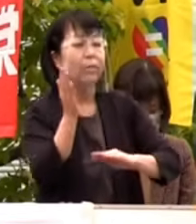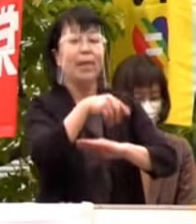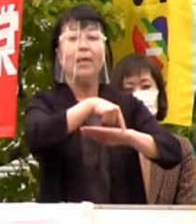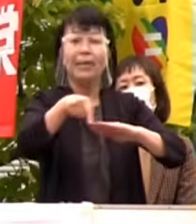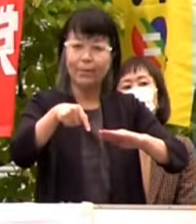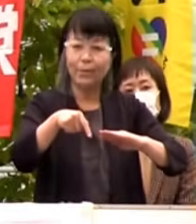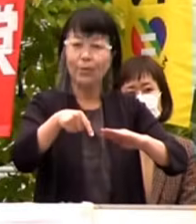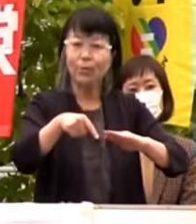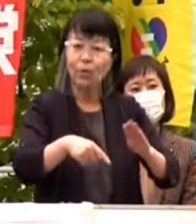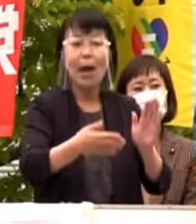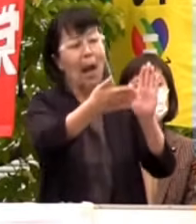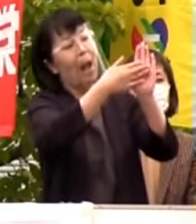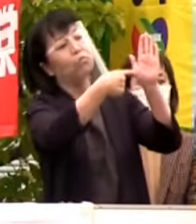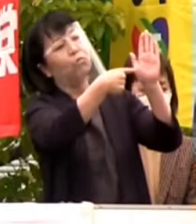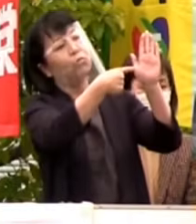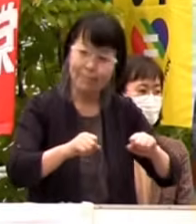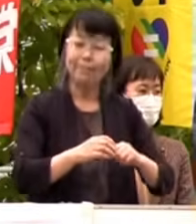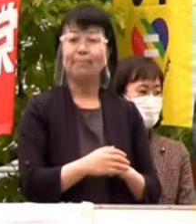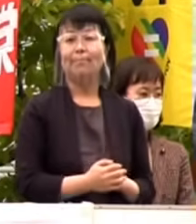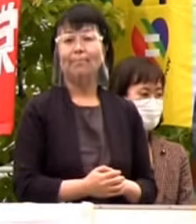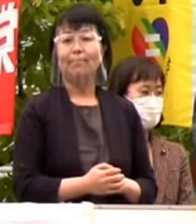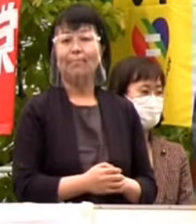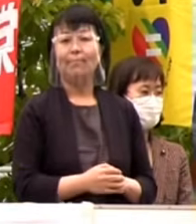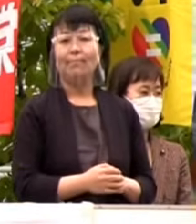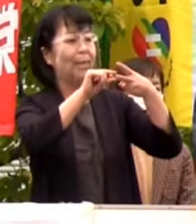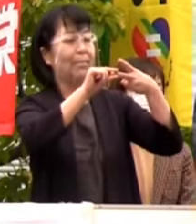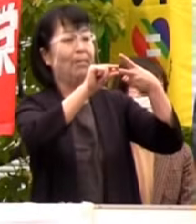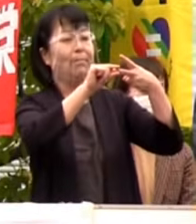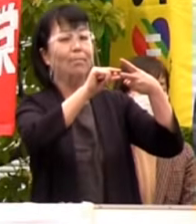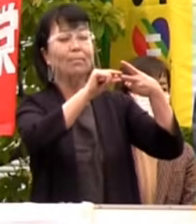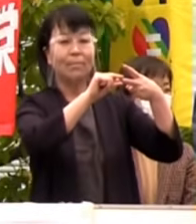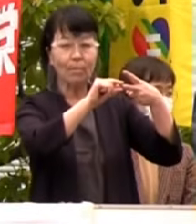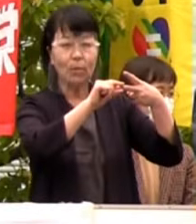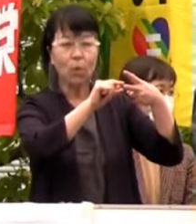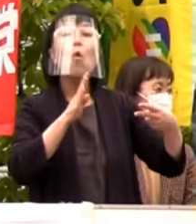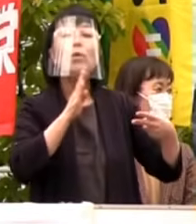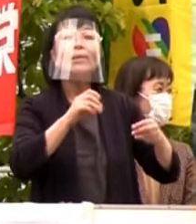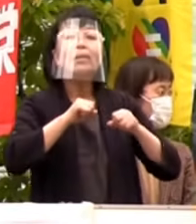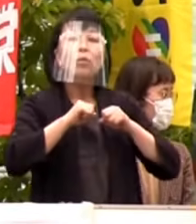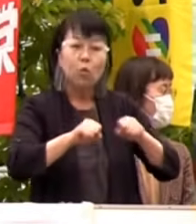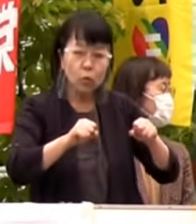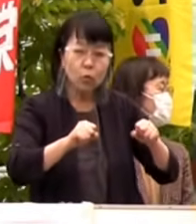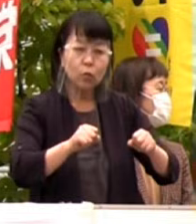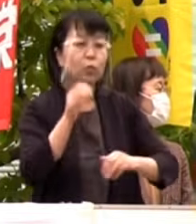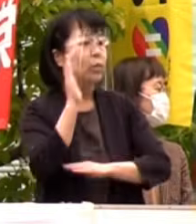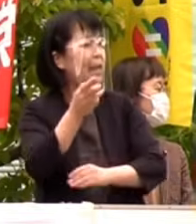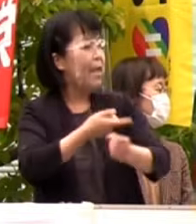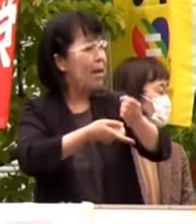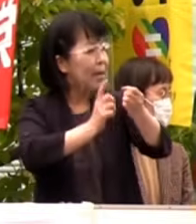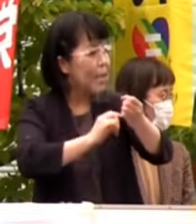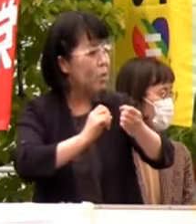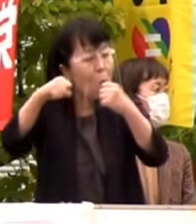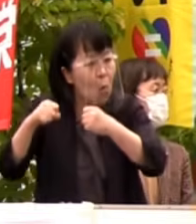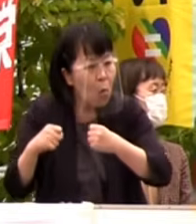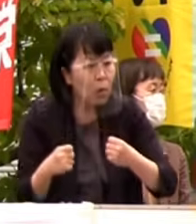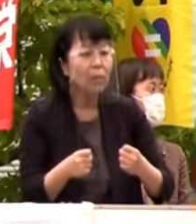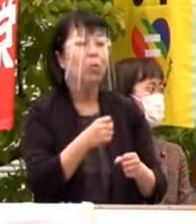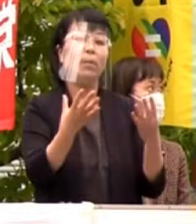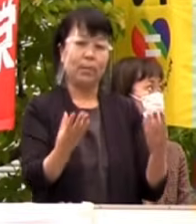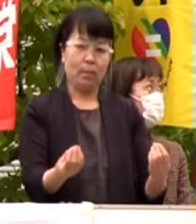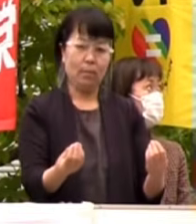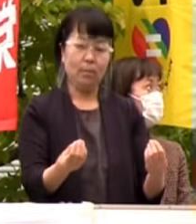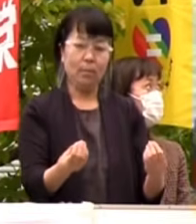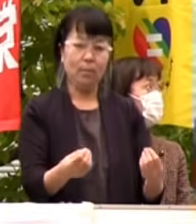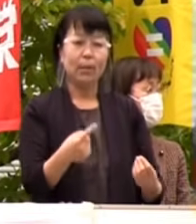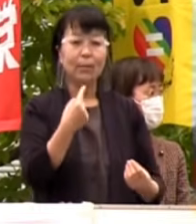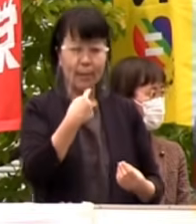ご報告したいと思います。二つ目に、皆さん、それを実行する政権の合意も作られました。私、